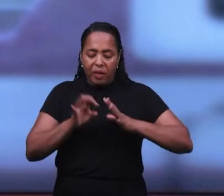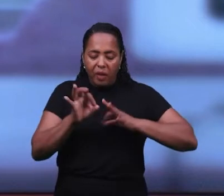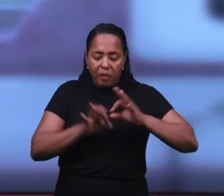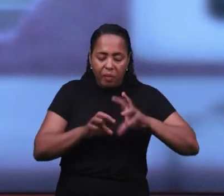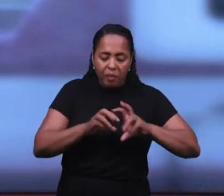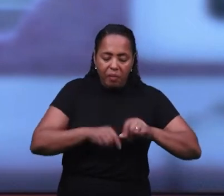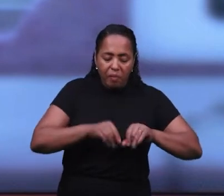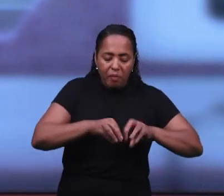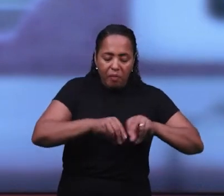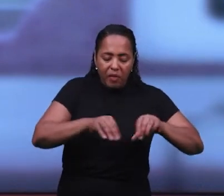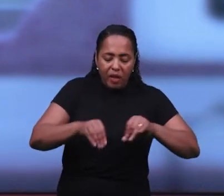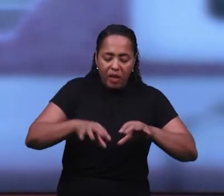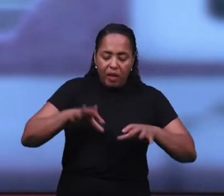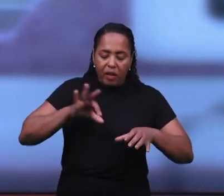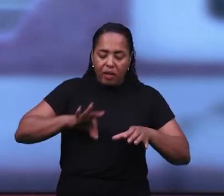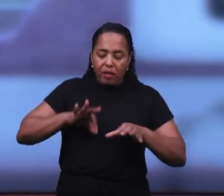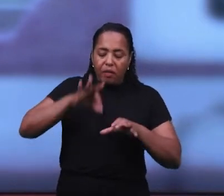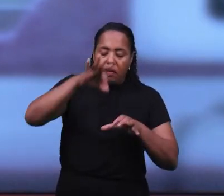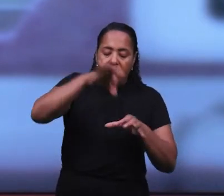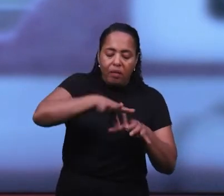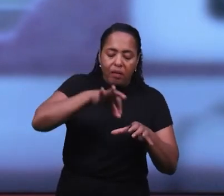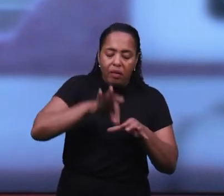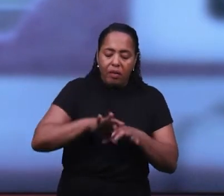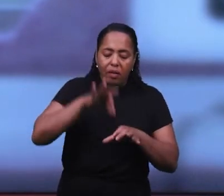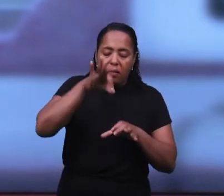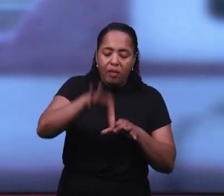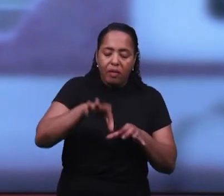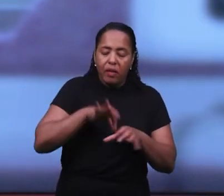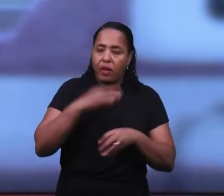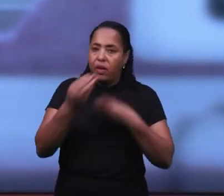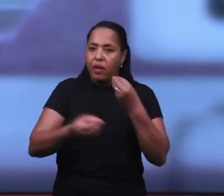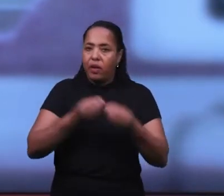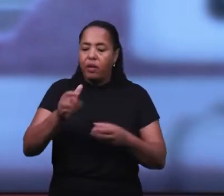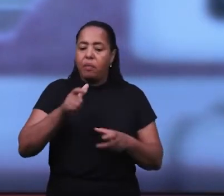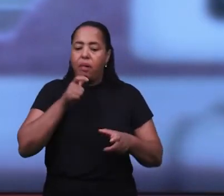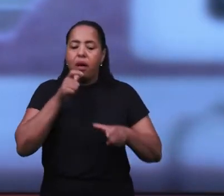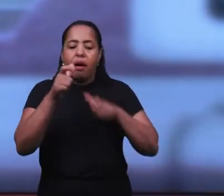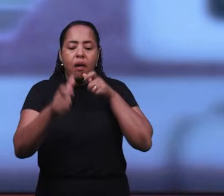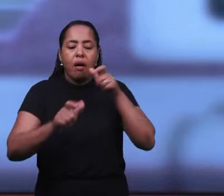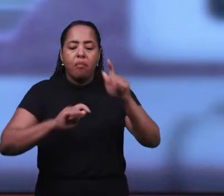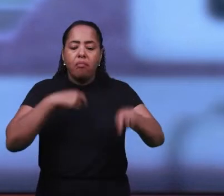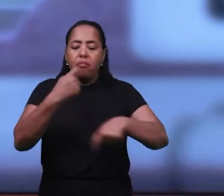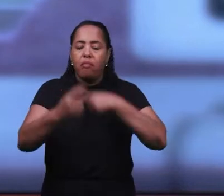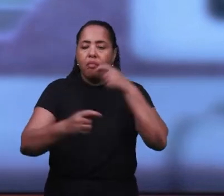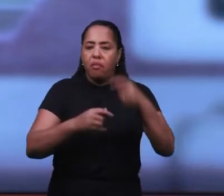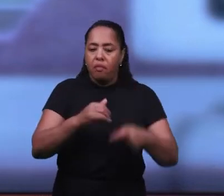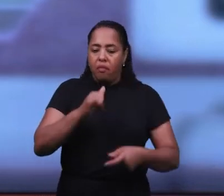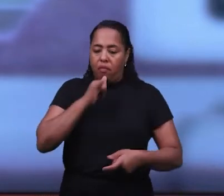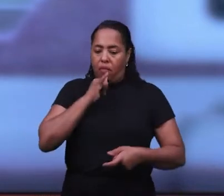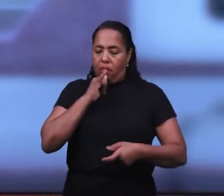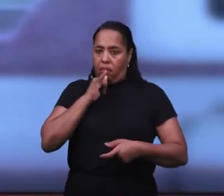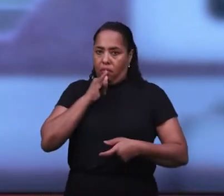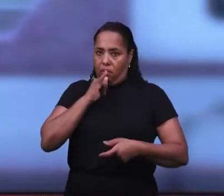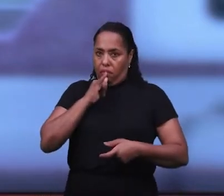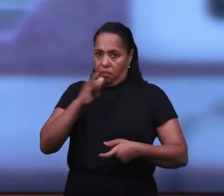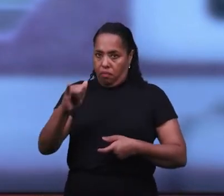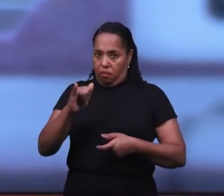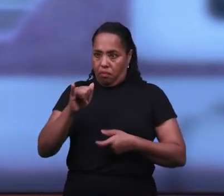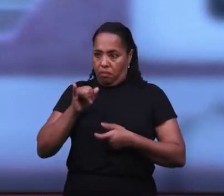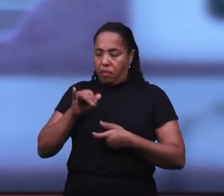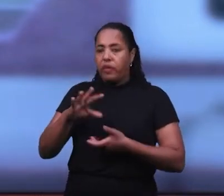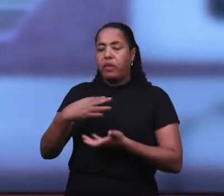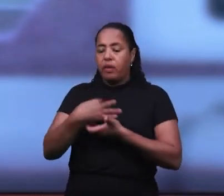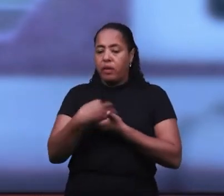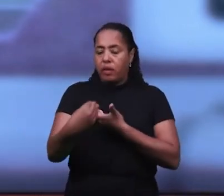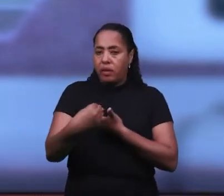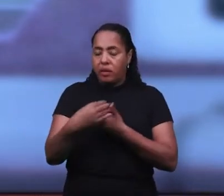semences. Depuis qu'ils sont bébés, nous préparons le sol, nous éparpillons les semences dans la terre par le moyen de nos paroles